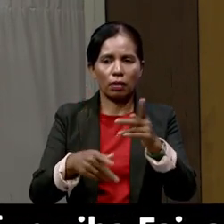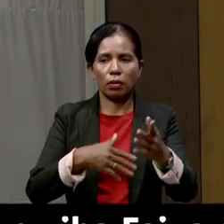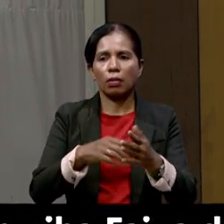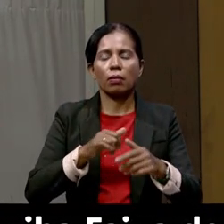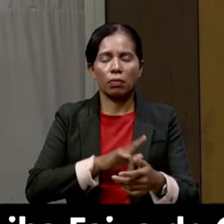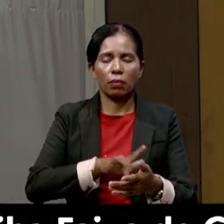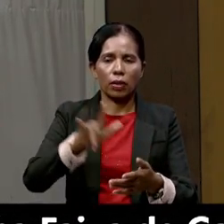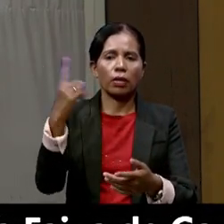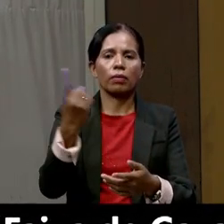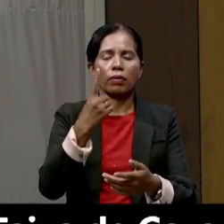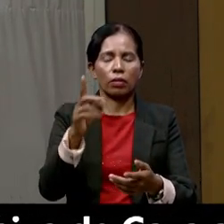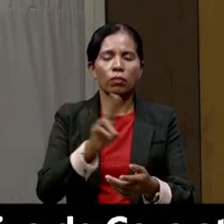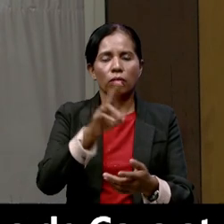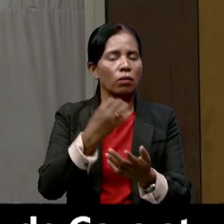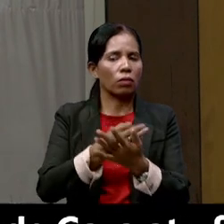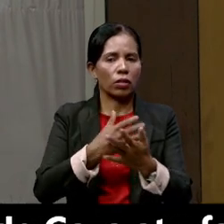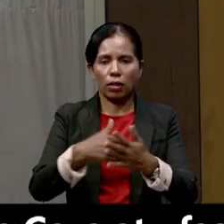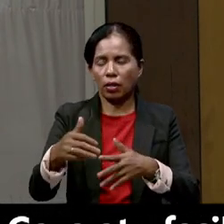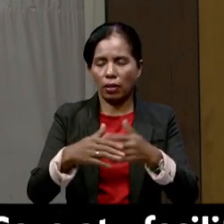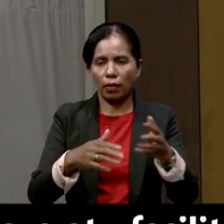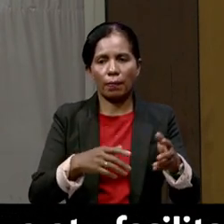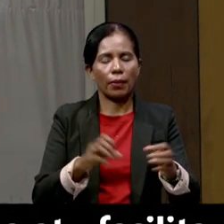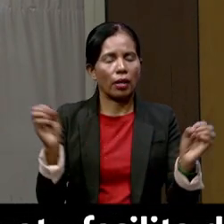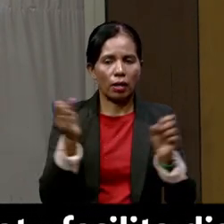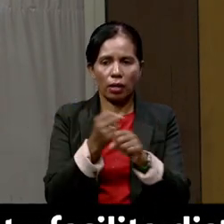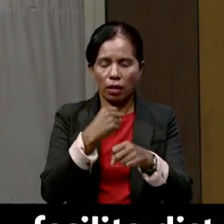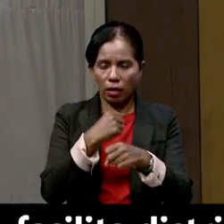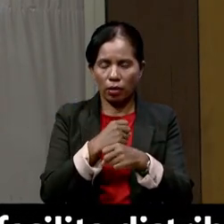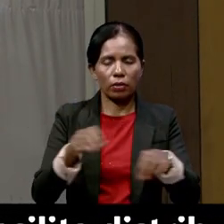bebek para ba visita det la halo botida